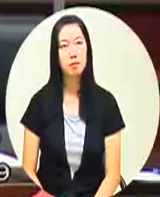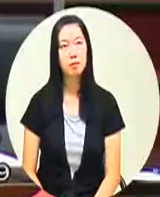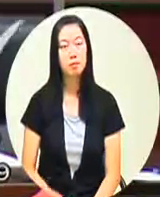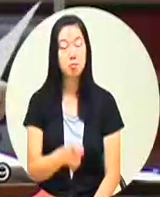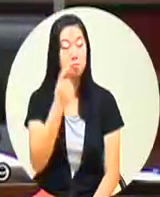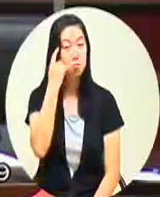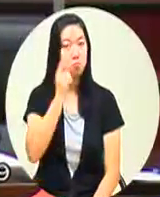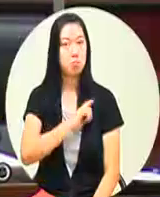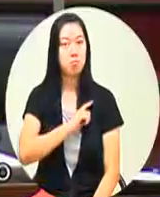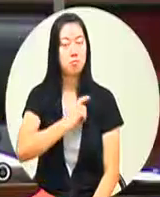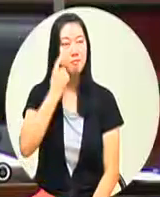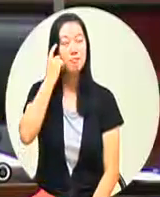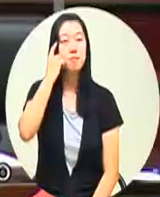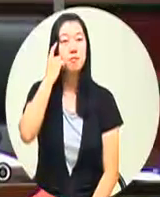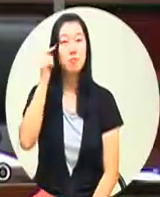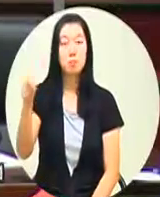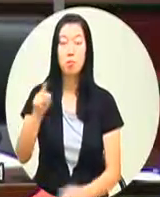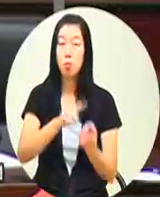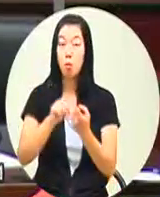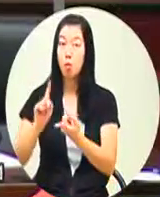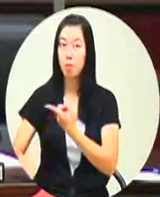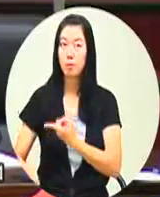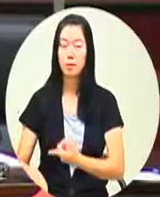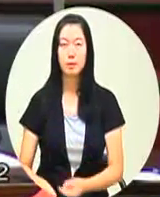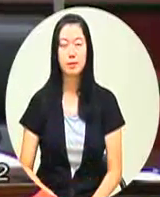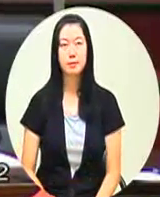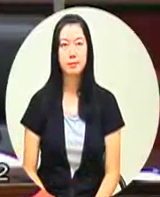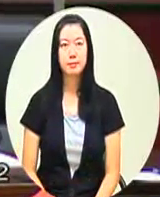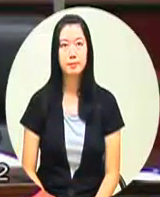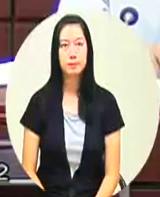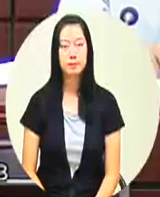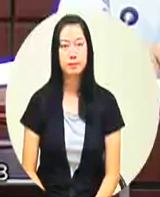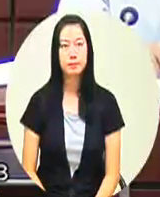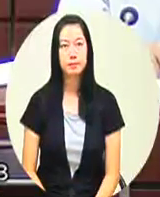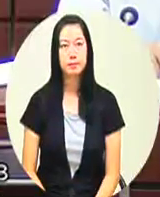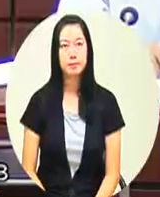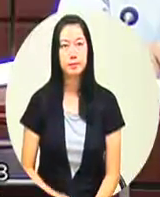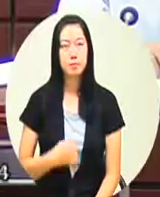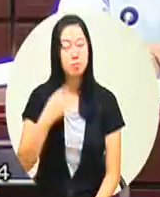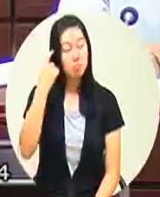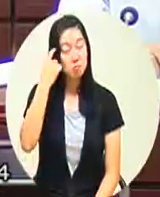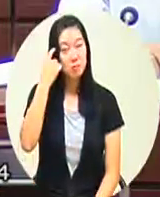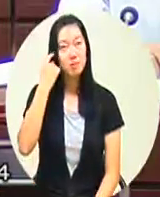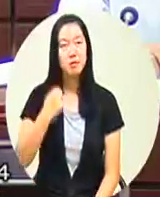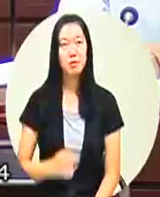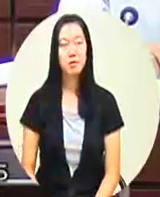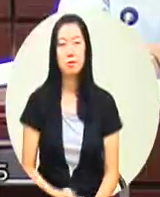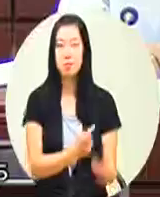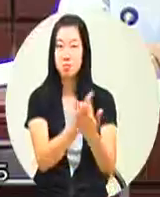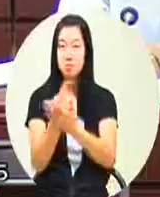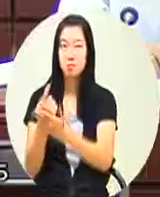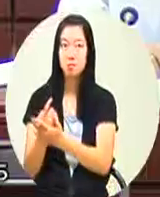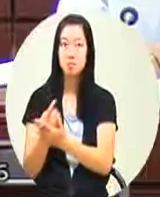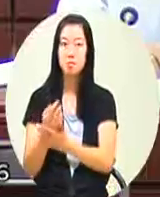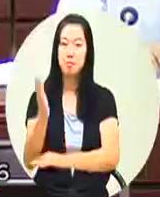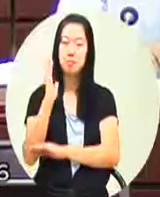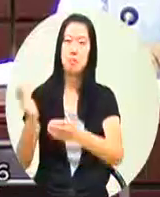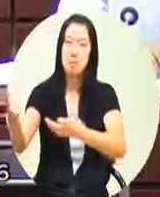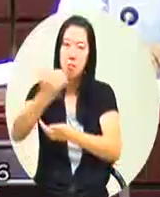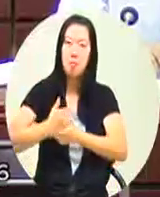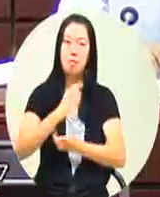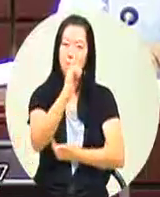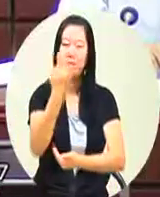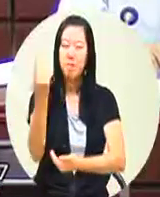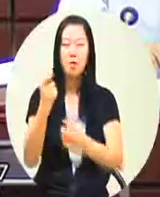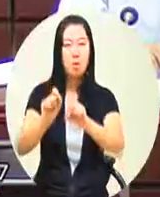直觉，一列尝试，你认为这是不是不当、啊？ 我觉得说实在的，每一个征收案子有它的缘由啦。那、